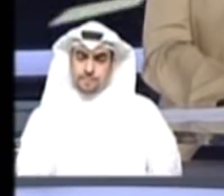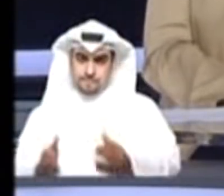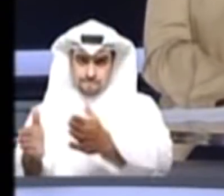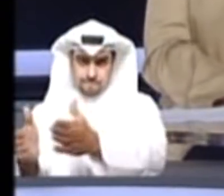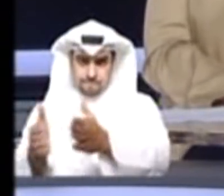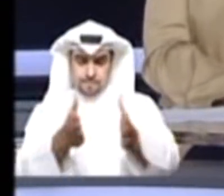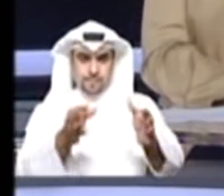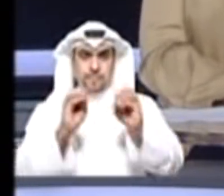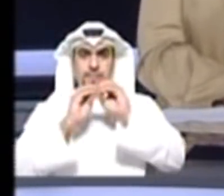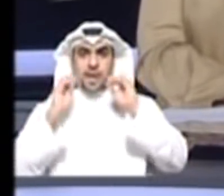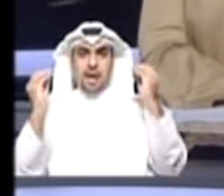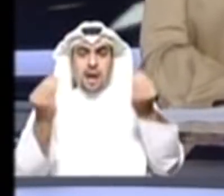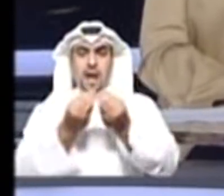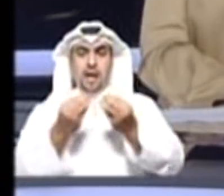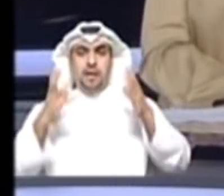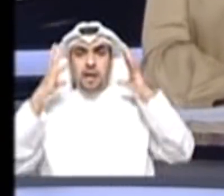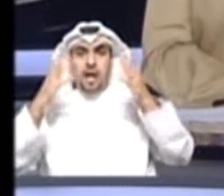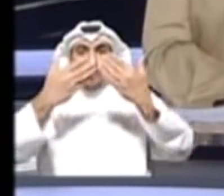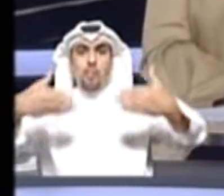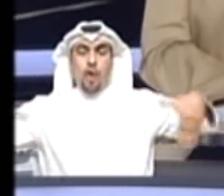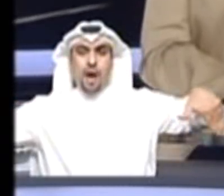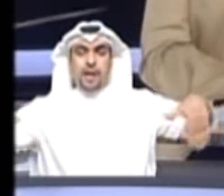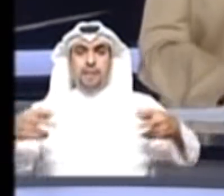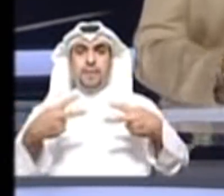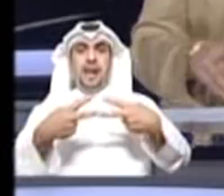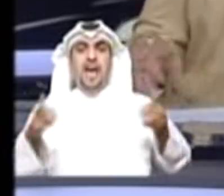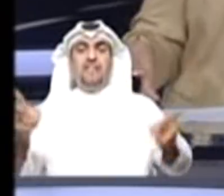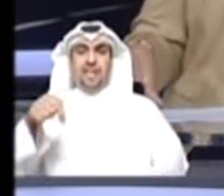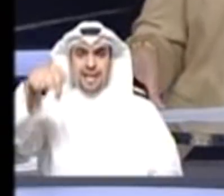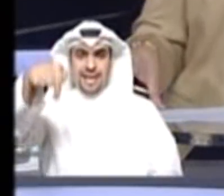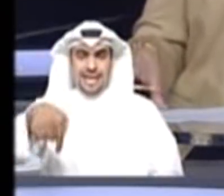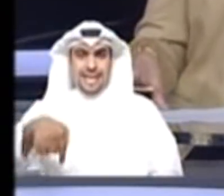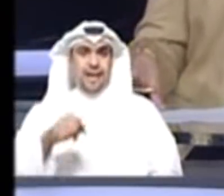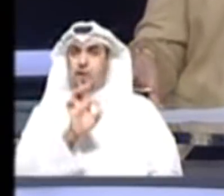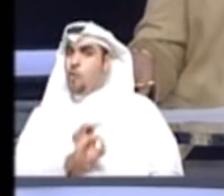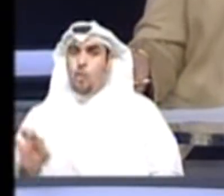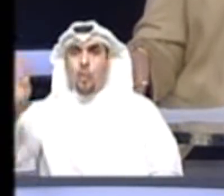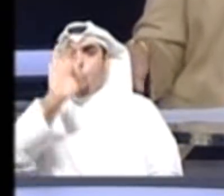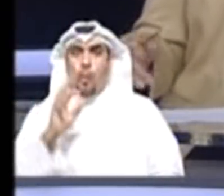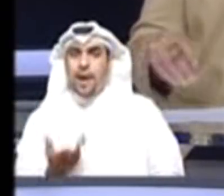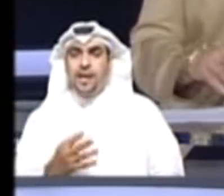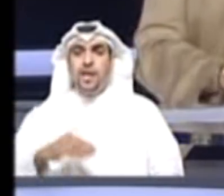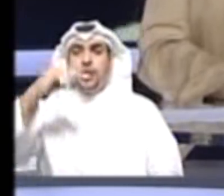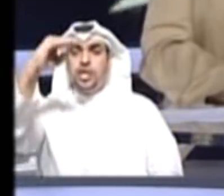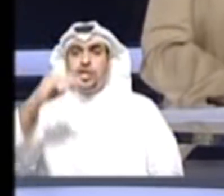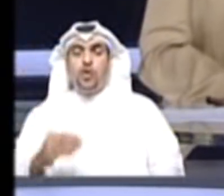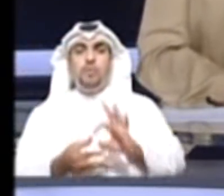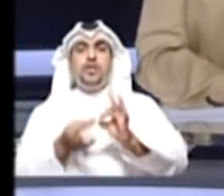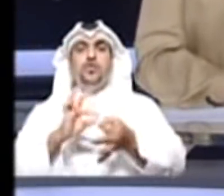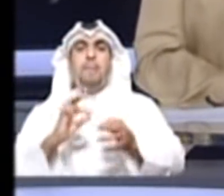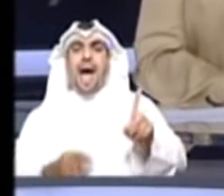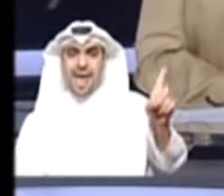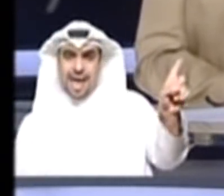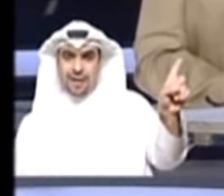افتتحت الهيئة العامة لشؤون ذوي الإعاقة صالة استقبال في مبنى جنوب الصباحية التابع للهيئة، وذلك توفيرا للوقت والجهد